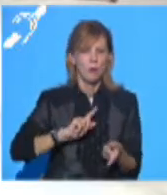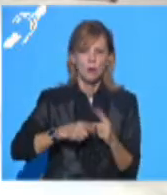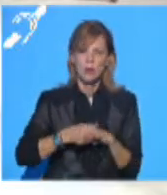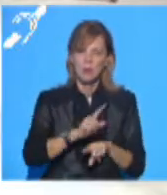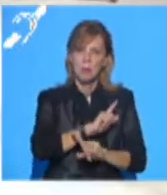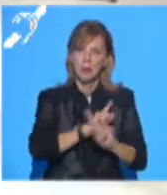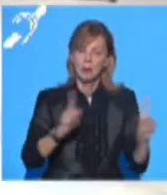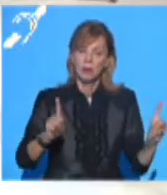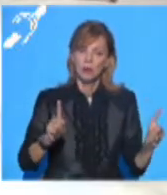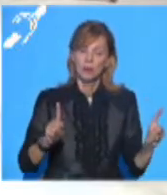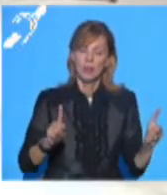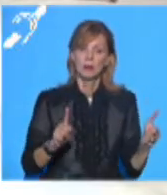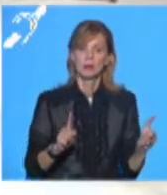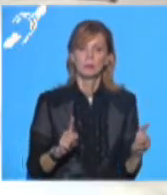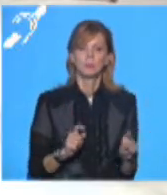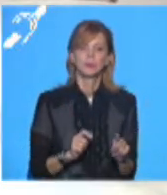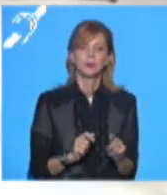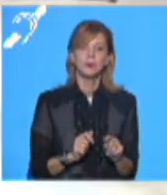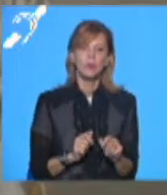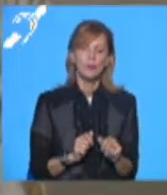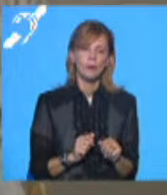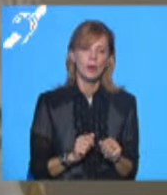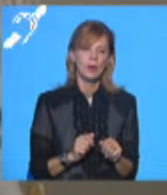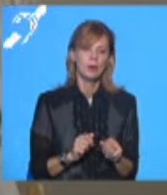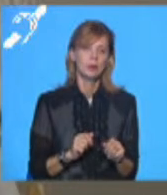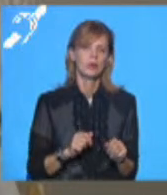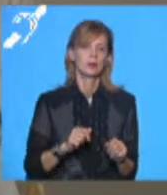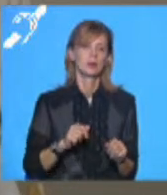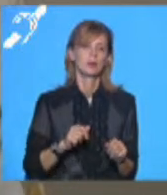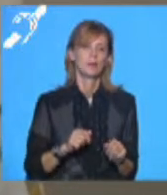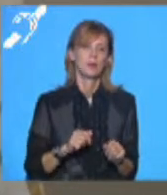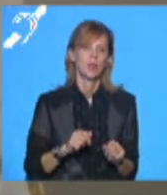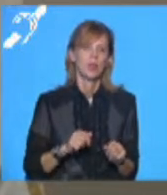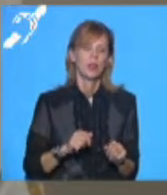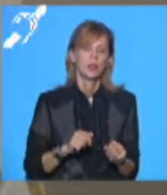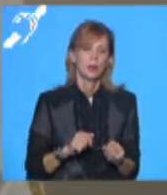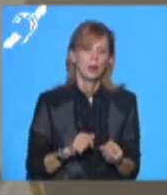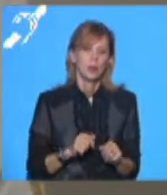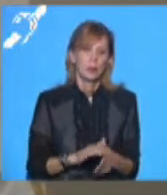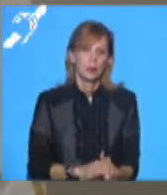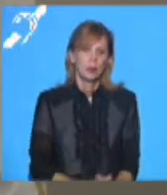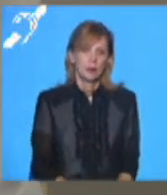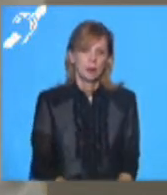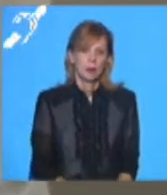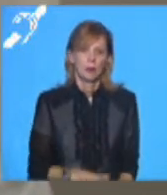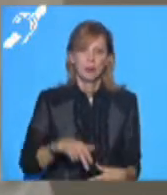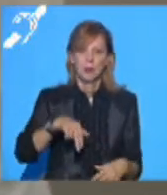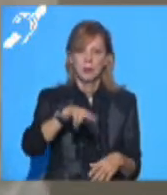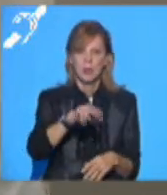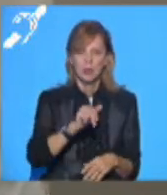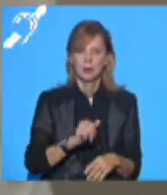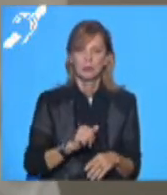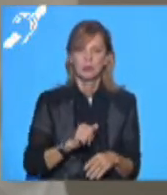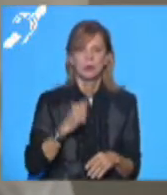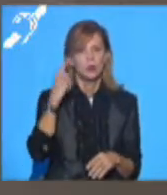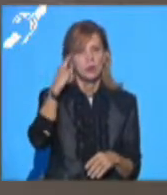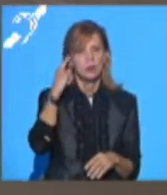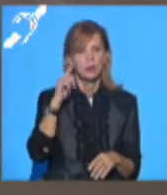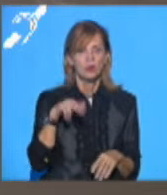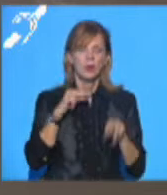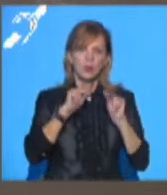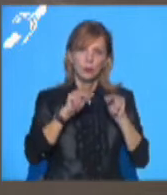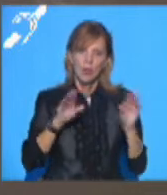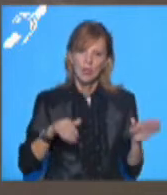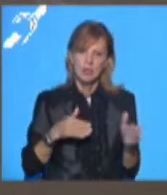schimbată niciodată de când a fost ridicată clădirea, în urmă cu mai bine de 50 de ani. Mergând pe premiza că educația